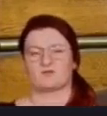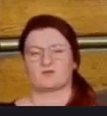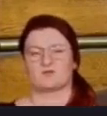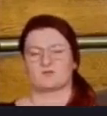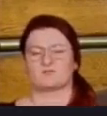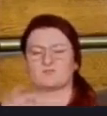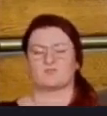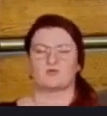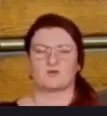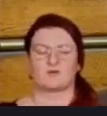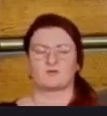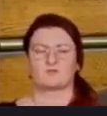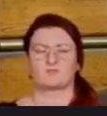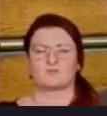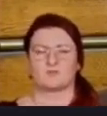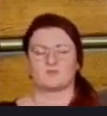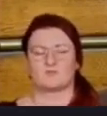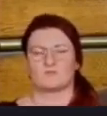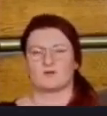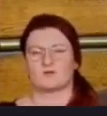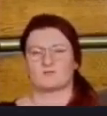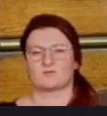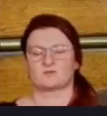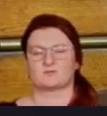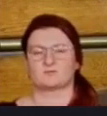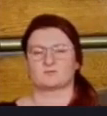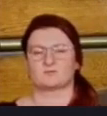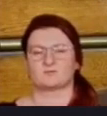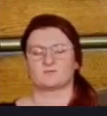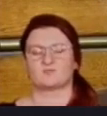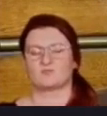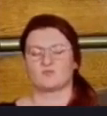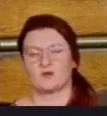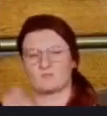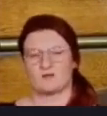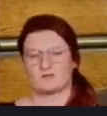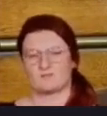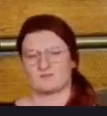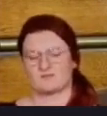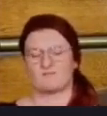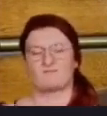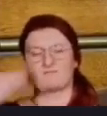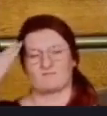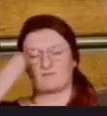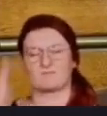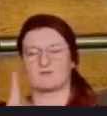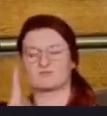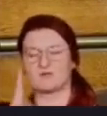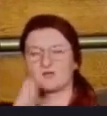projektu przedmiotowej uchwały biura pana prezydenta wiemy, że mieszkańcy